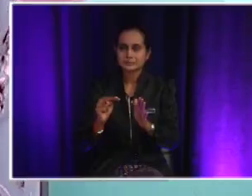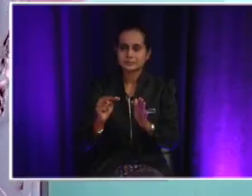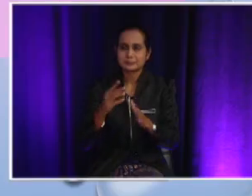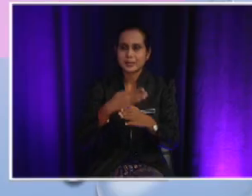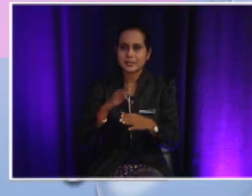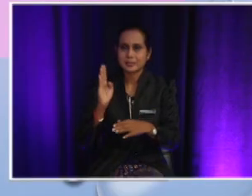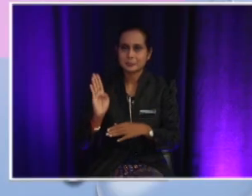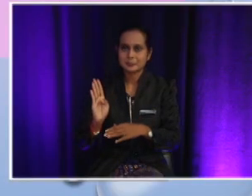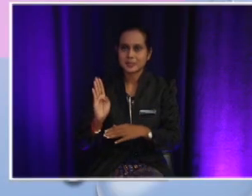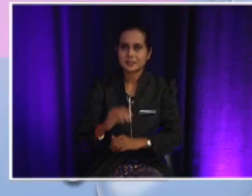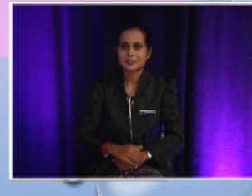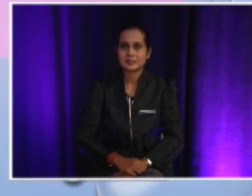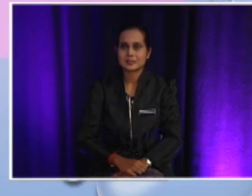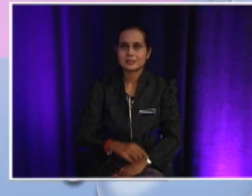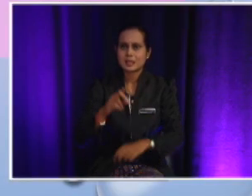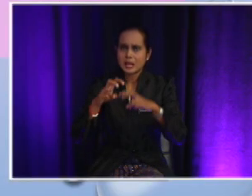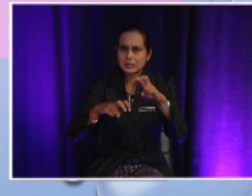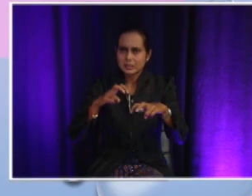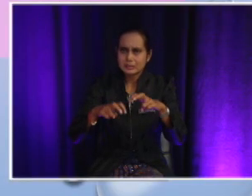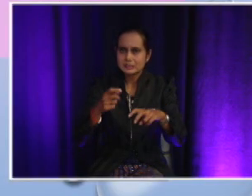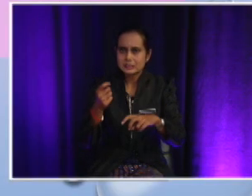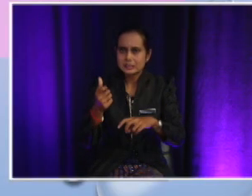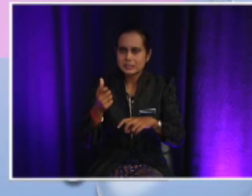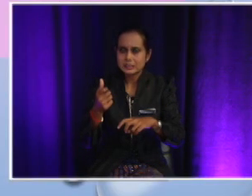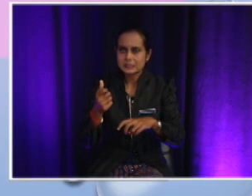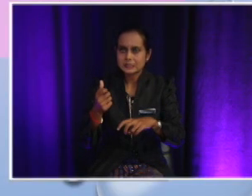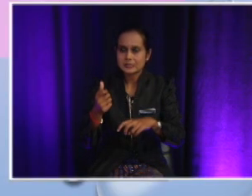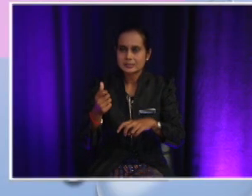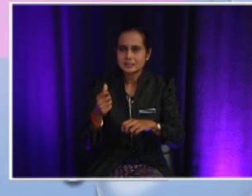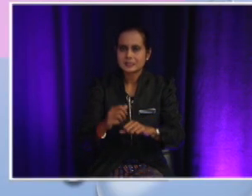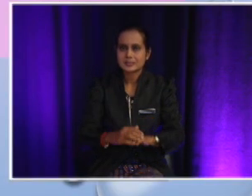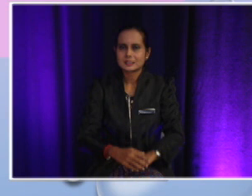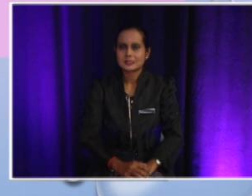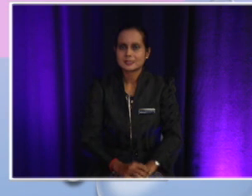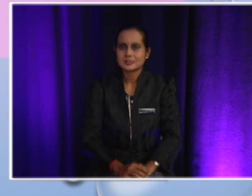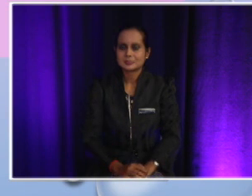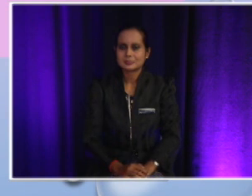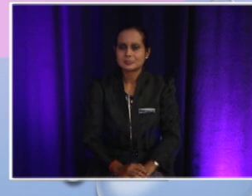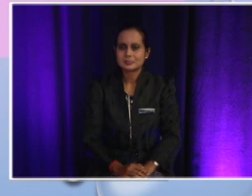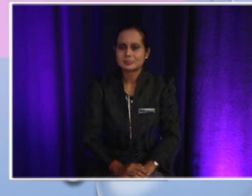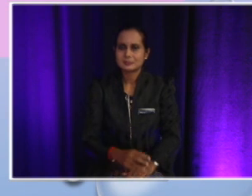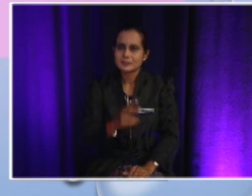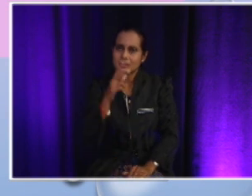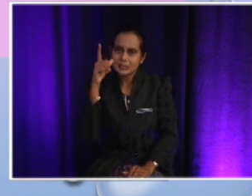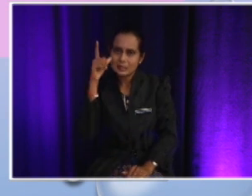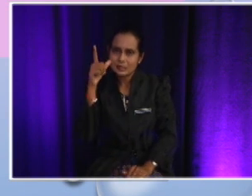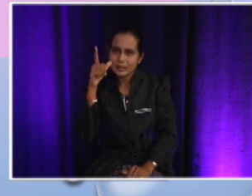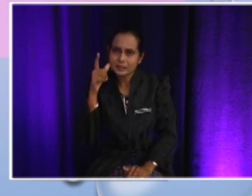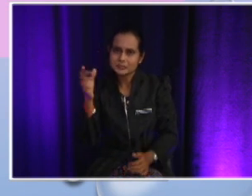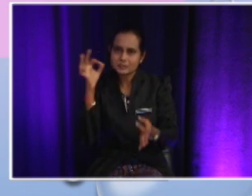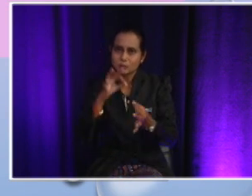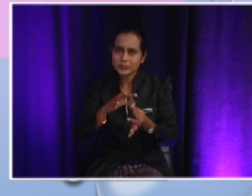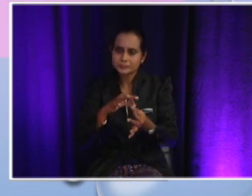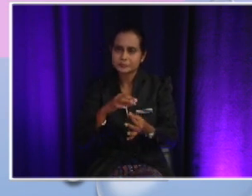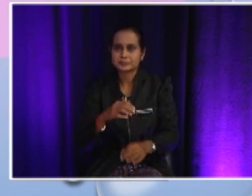Okey, ini kena analisis sikit, kena melihat kesesuaian. Okey, kita tengok soalan ni.